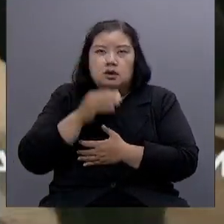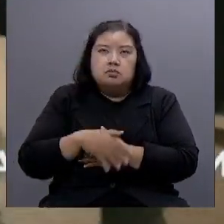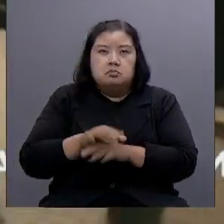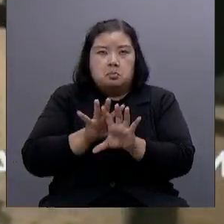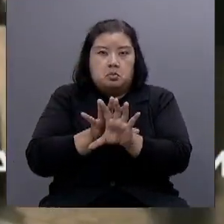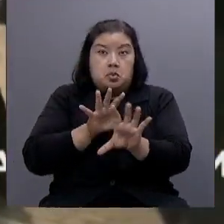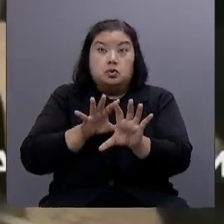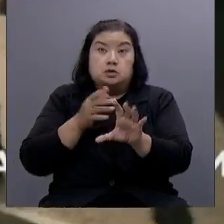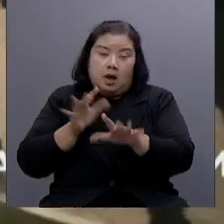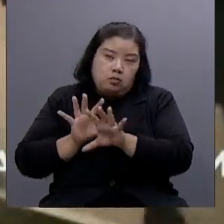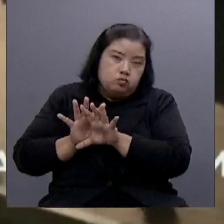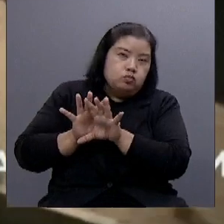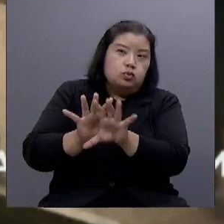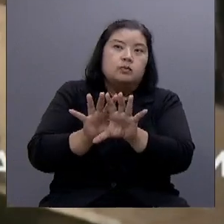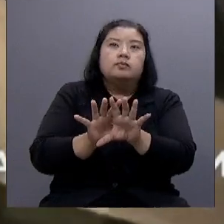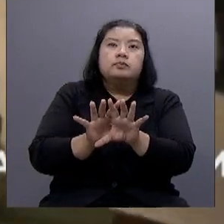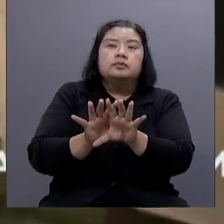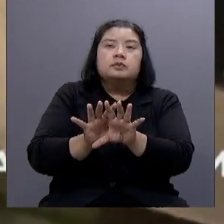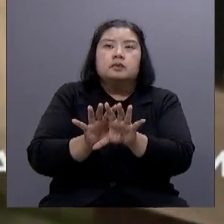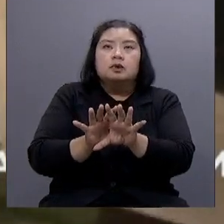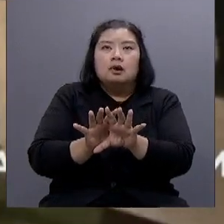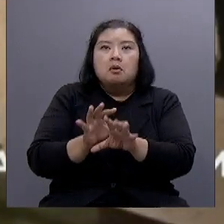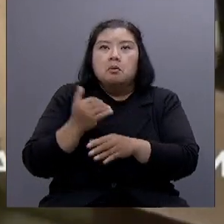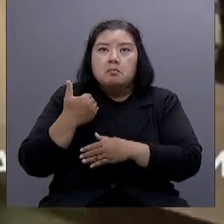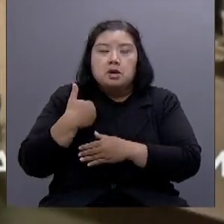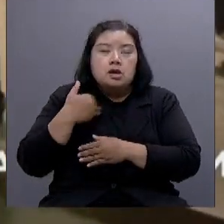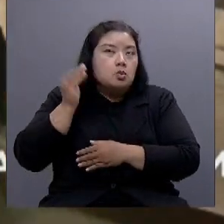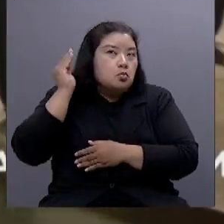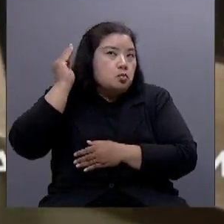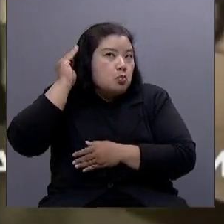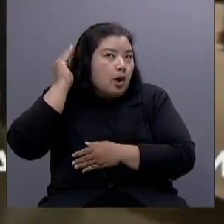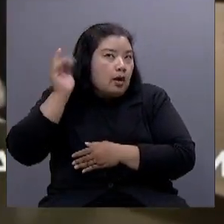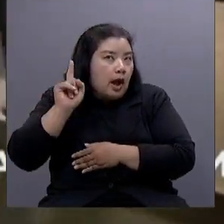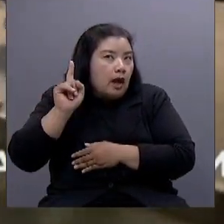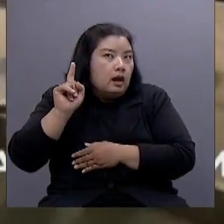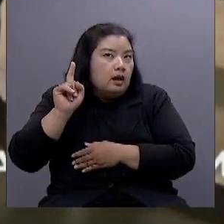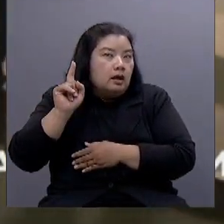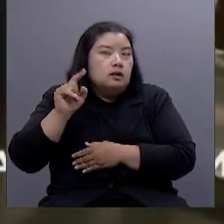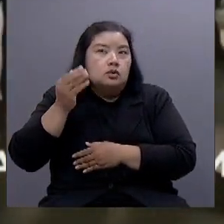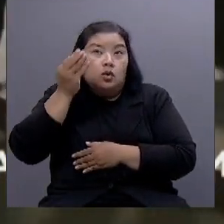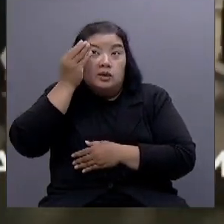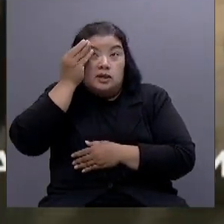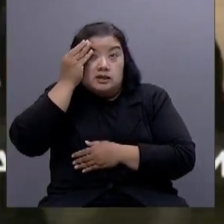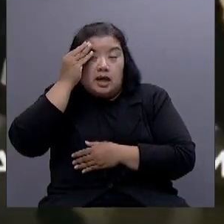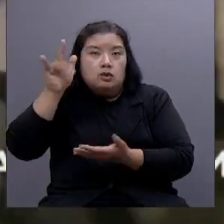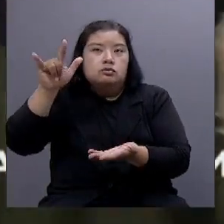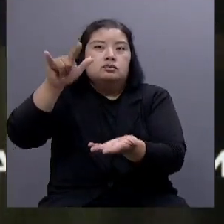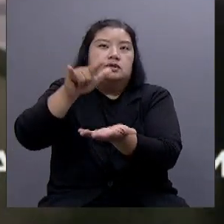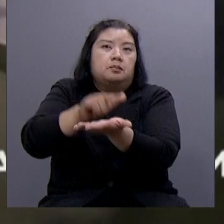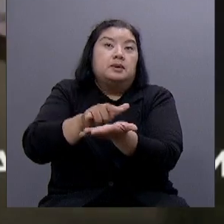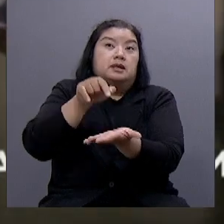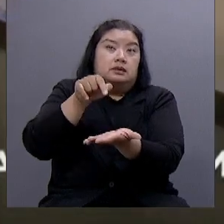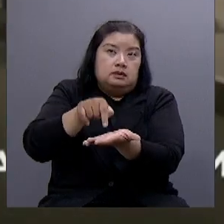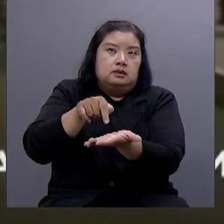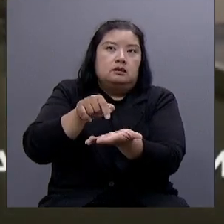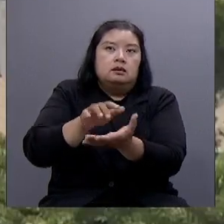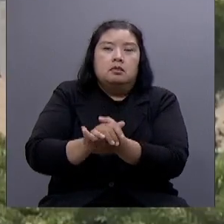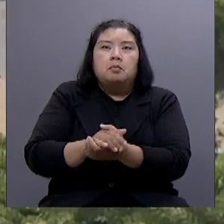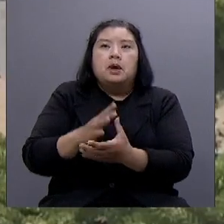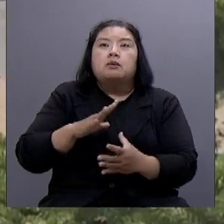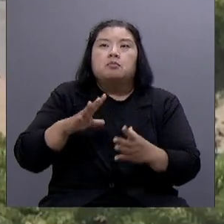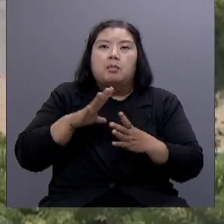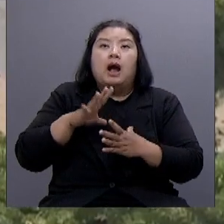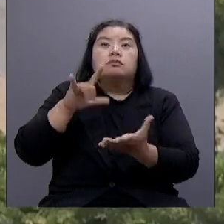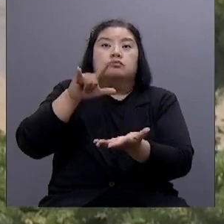ปในสนามบินหลังจากมีข่าวว่าเที่ยวบินที่เดินทางมาจากอิสราเอลนั้นกำลังจะลงจอดซึ่งก็เป็นการแวะพักก่อนที่